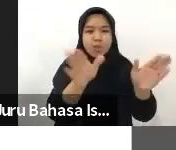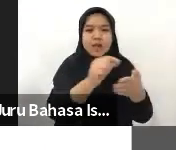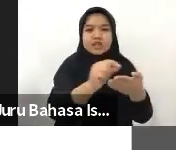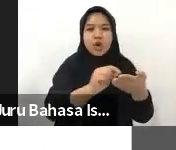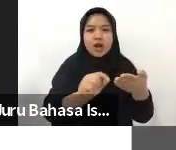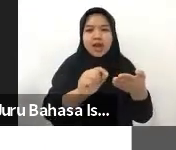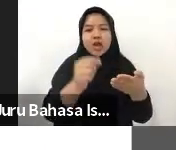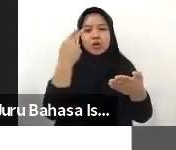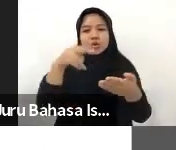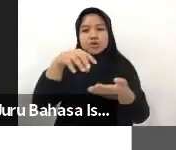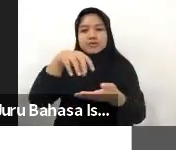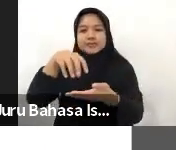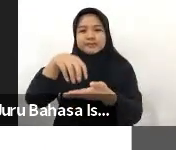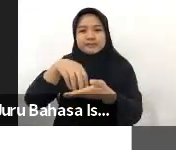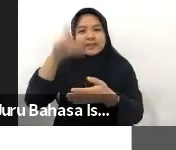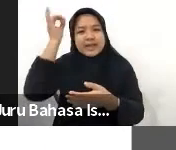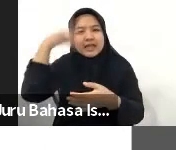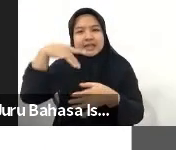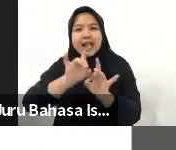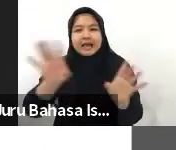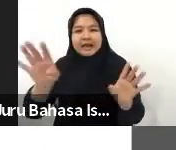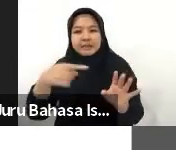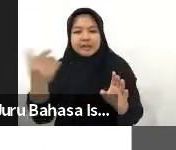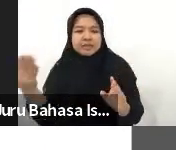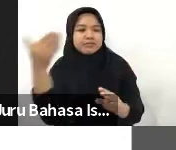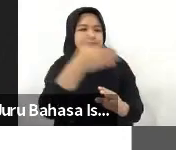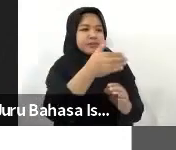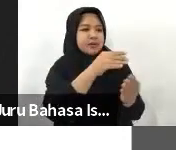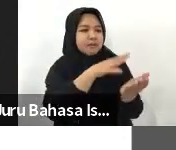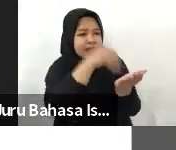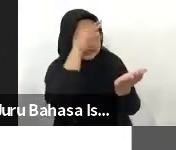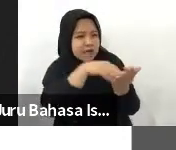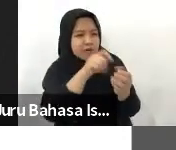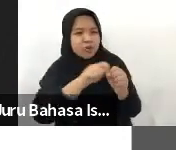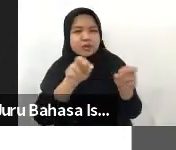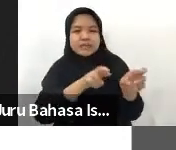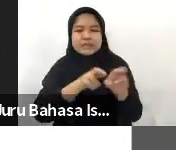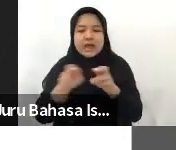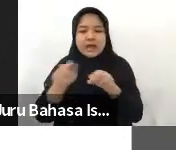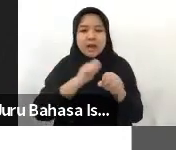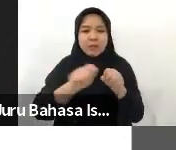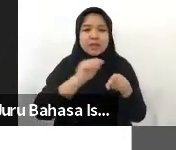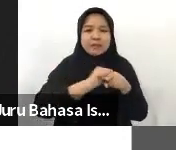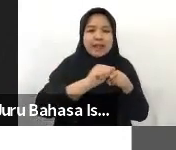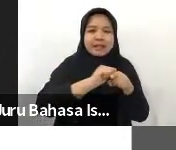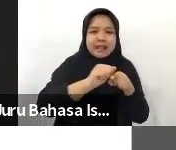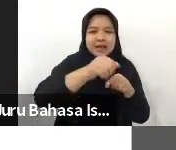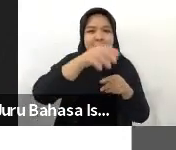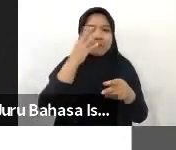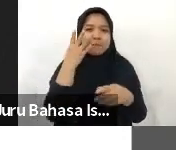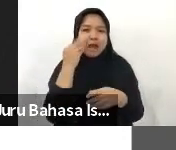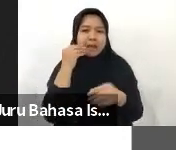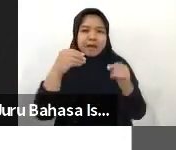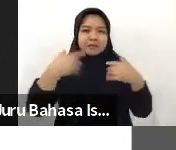desa-desa lain. Jadi disitulah mereka belajar membuat perencanaan, pelatihan tentang pengalaman-pengalaman konkret